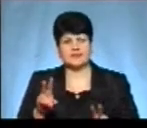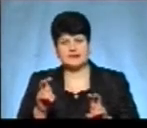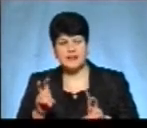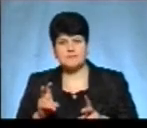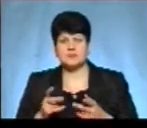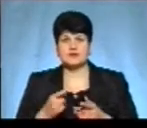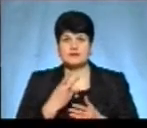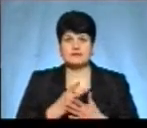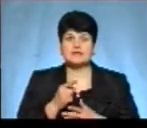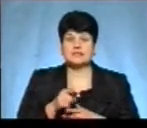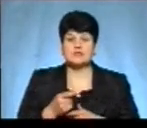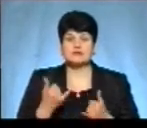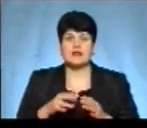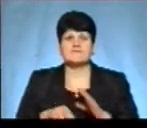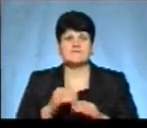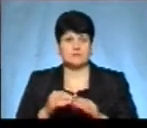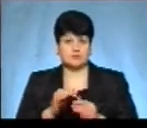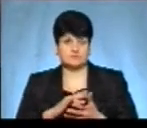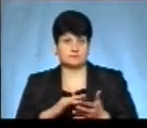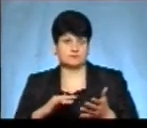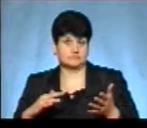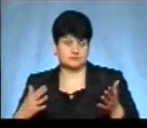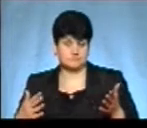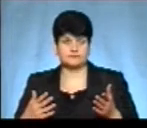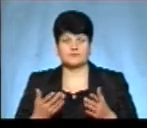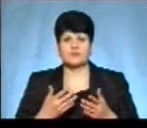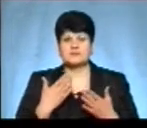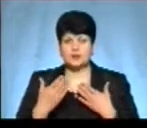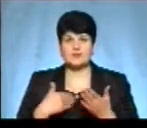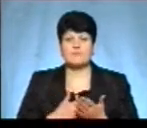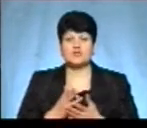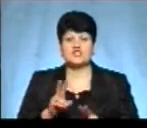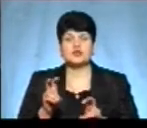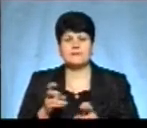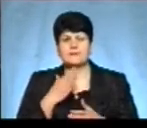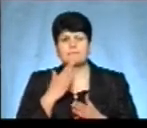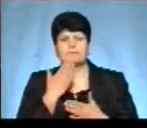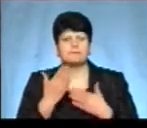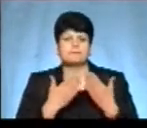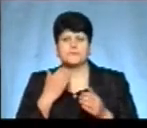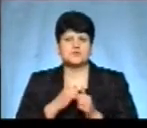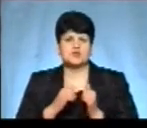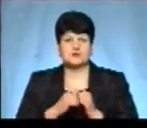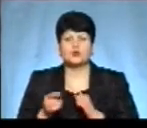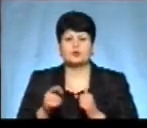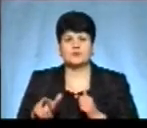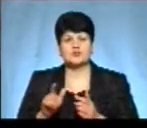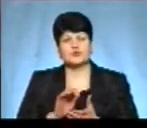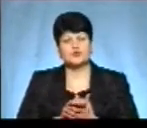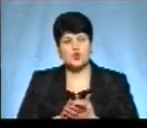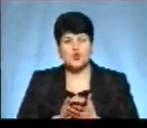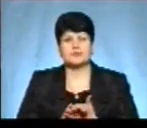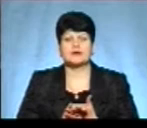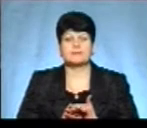на те, що в нас виборчий процес триває, ми також спілкуємося і на політичні теми. Запитуємо часто наших тернополян, чи вони ознайомлені